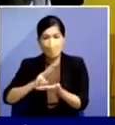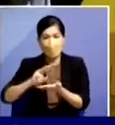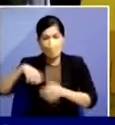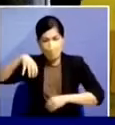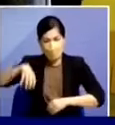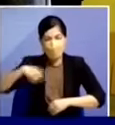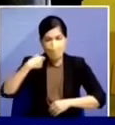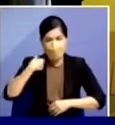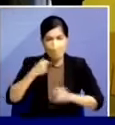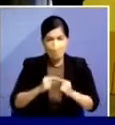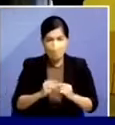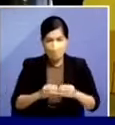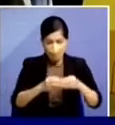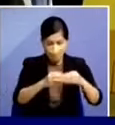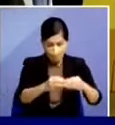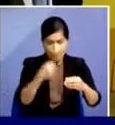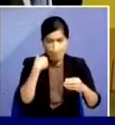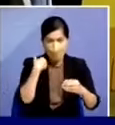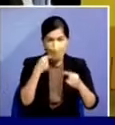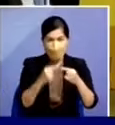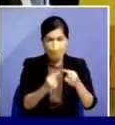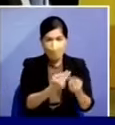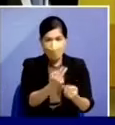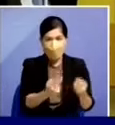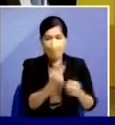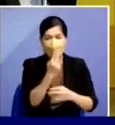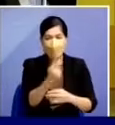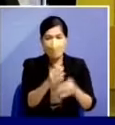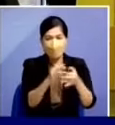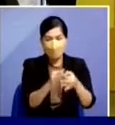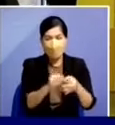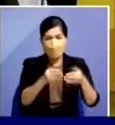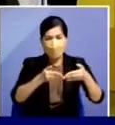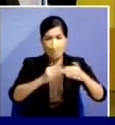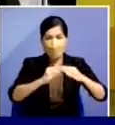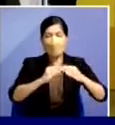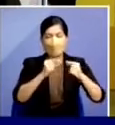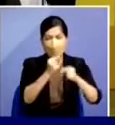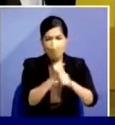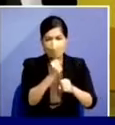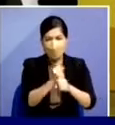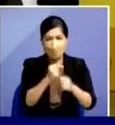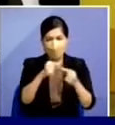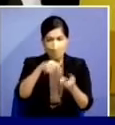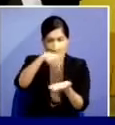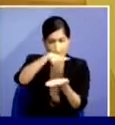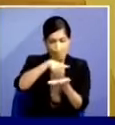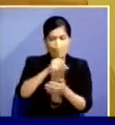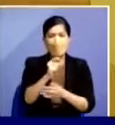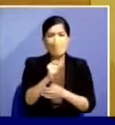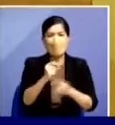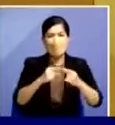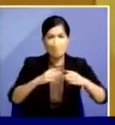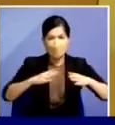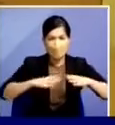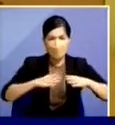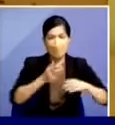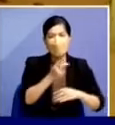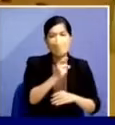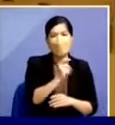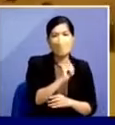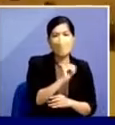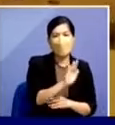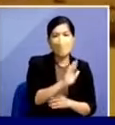านที่เตรียมจัดตั้งศูนย์พักคอยเพื่อส่งต่อ Community Isolation หรือ CI นะครับกลางของจังหวัดตาก